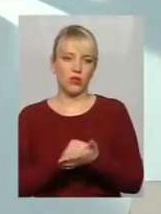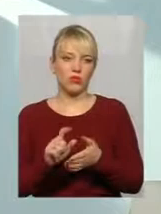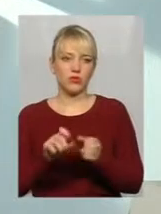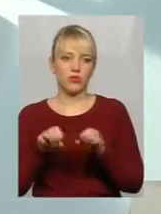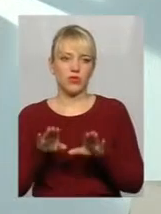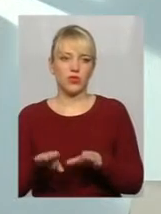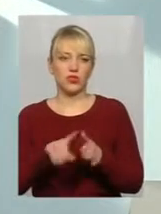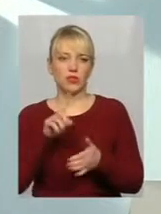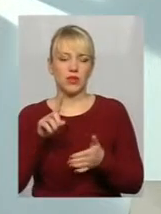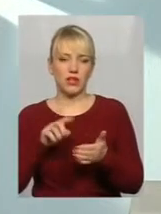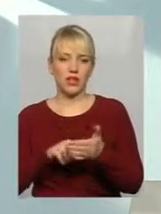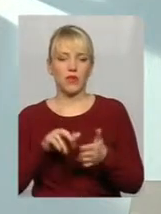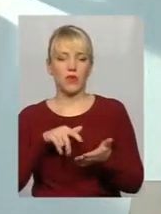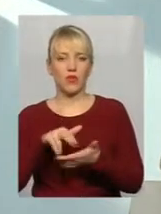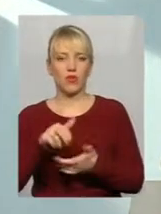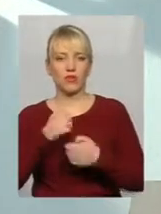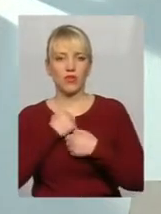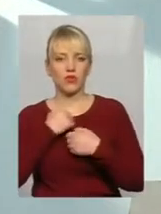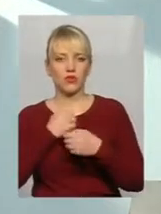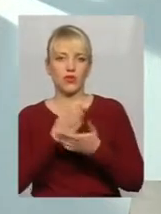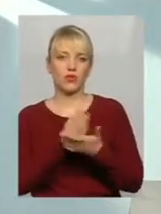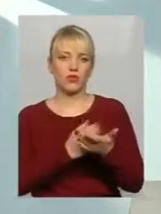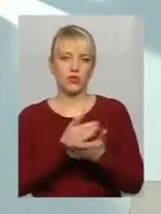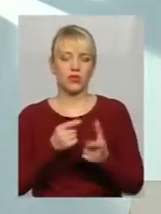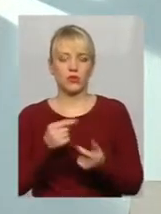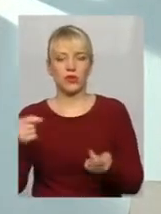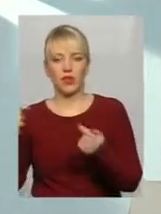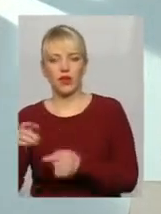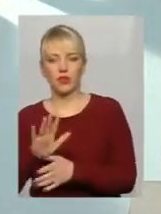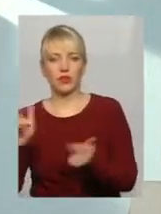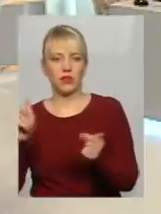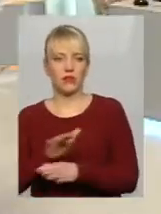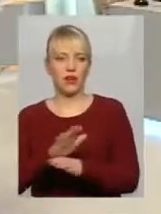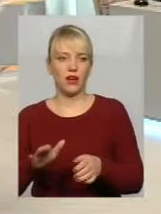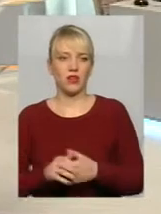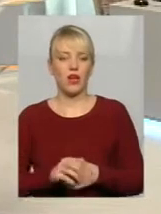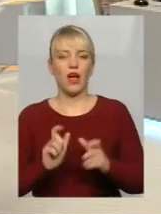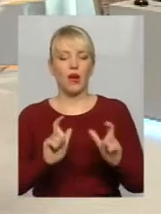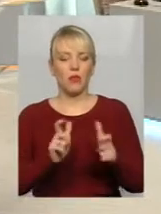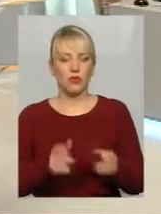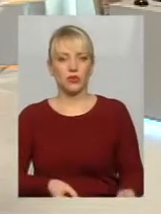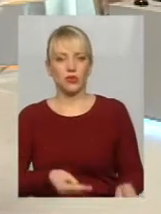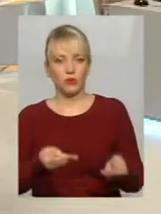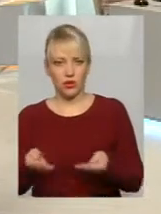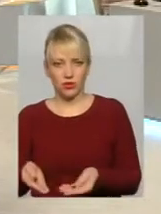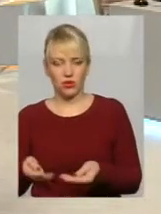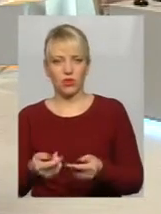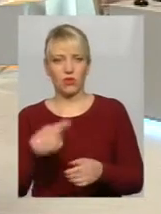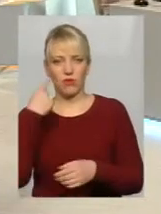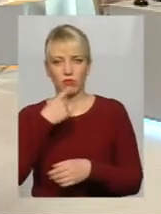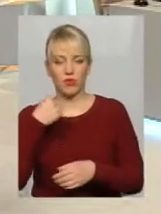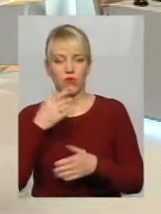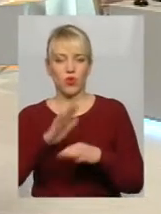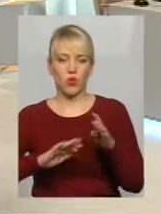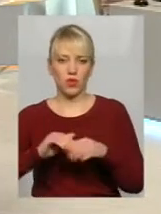питання проходження військової служби, чи підлягає він призову на строкову службу, чи не підлягає. Ну, повістку приносять, вручають особисто в руки, чи